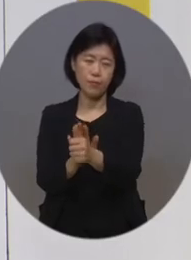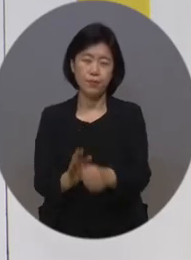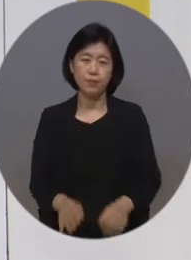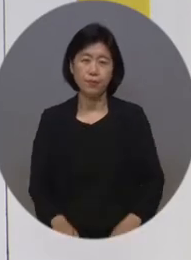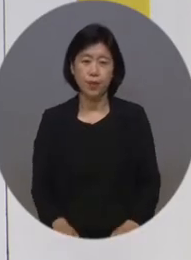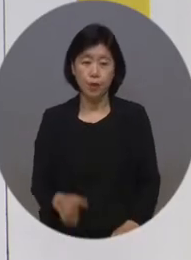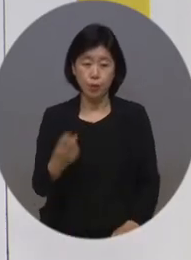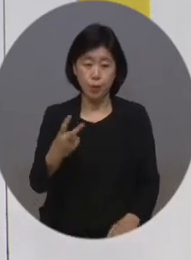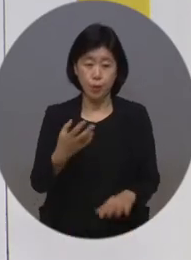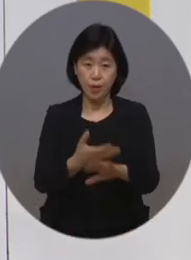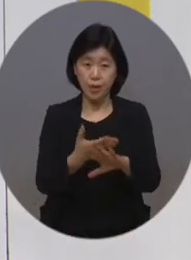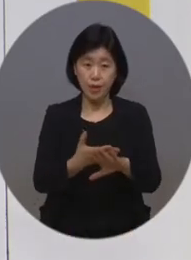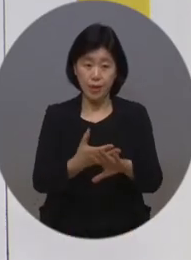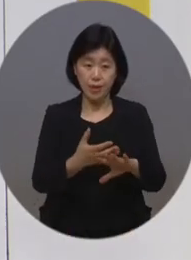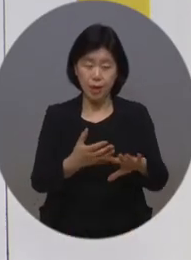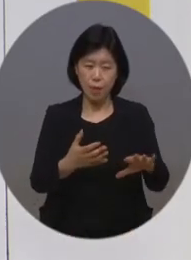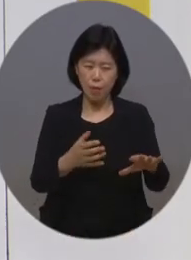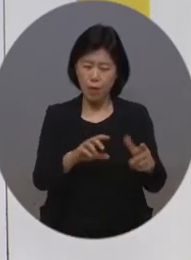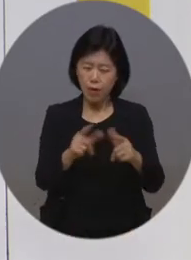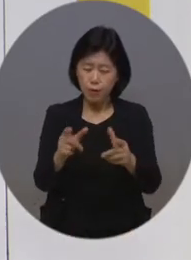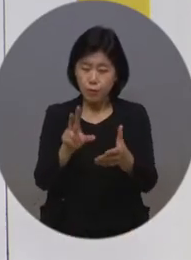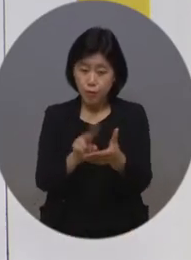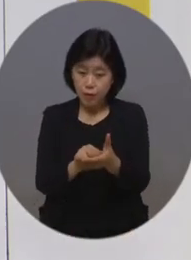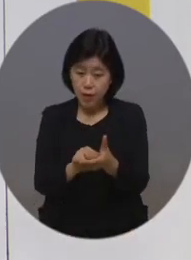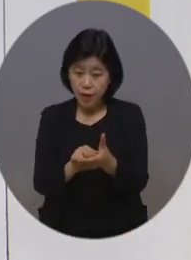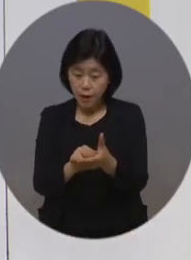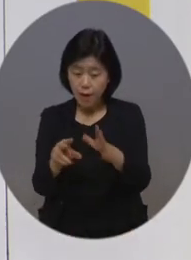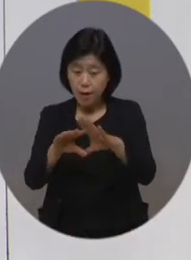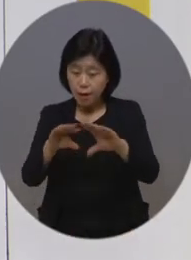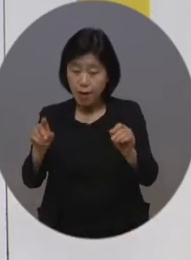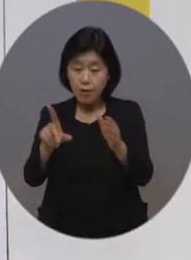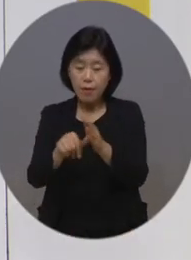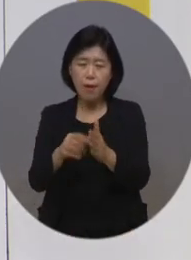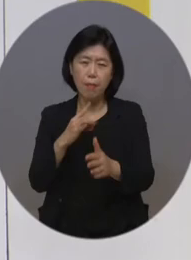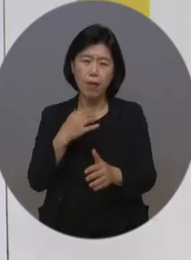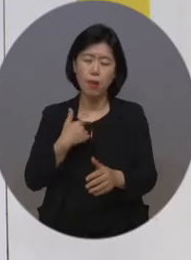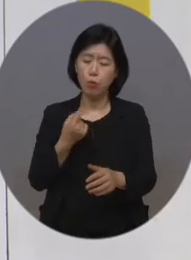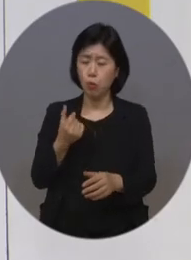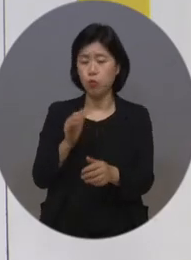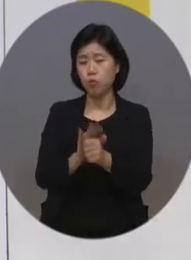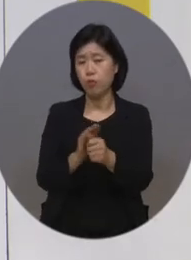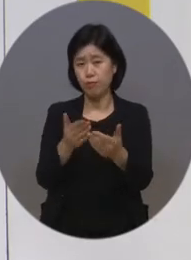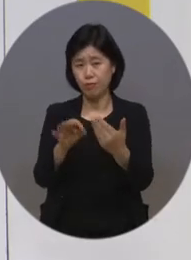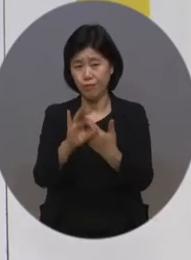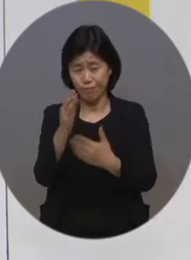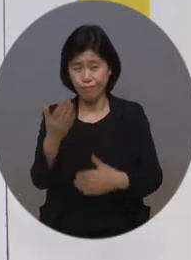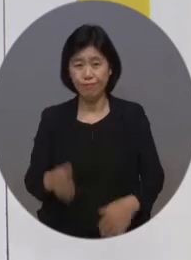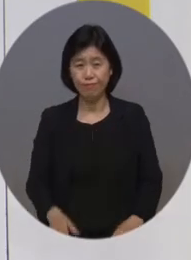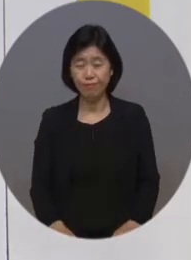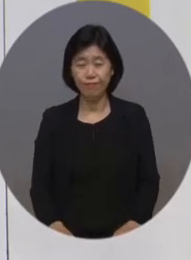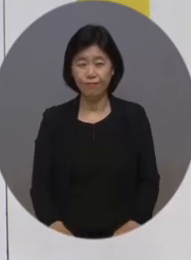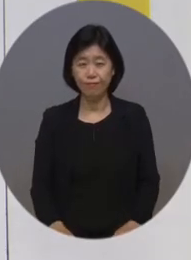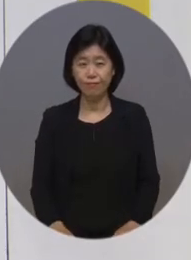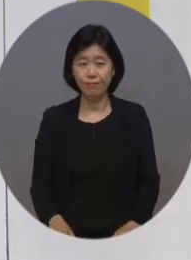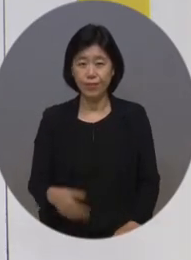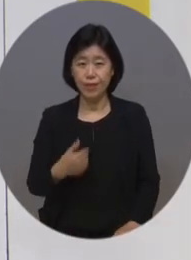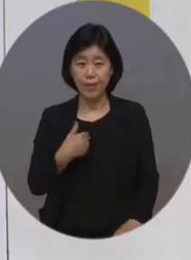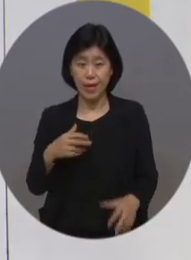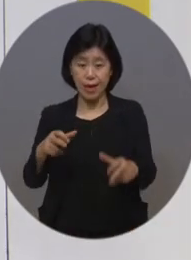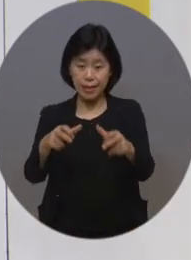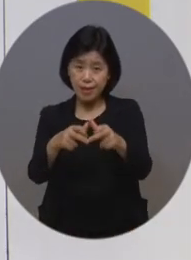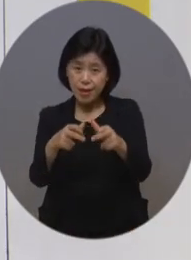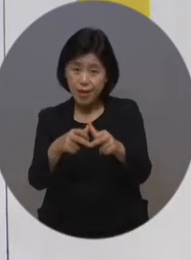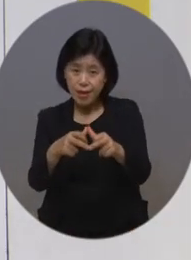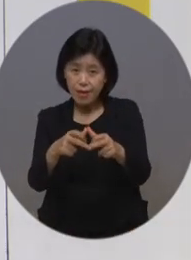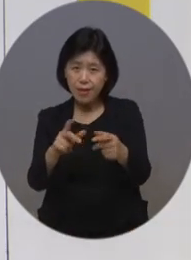사랑 이렇게 얽힌 문제만 제가 힘을 실어주고 되는거구요 그러면 제가 화물이 그 장애인 그 시간